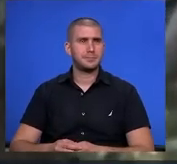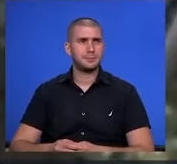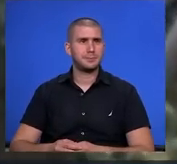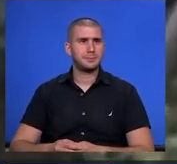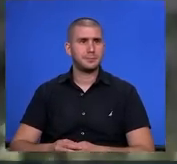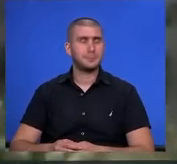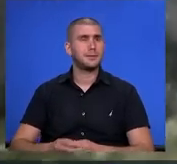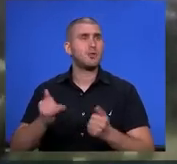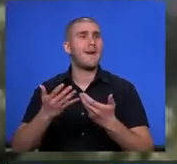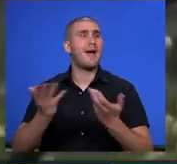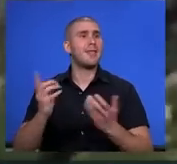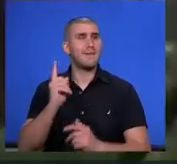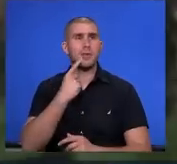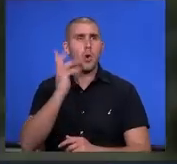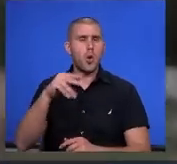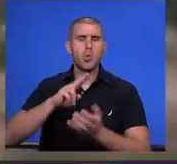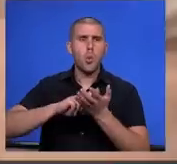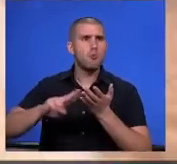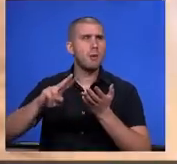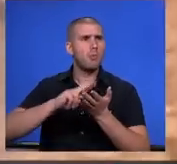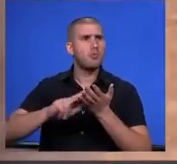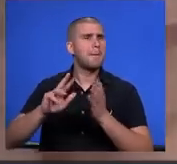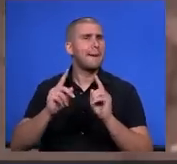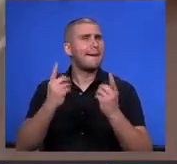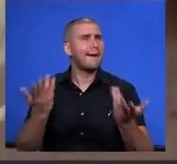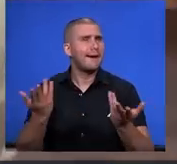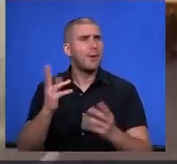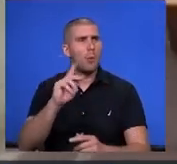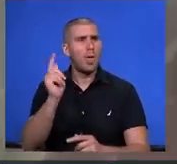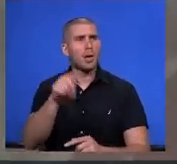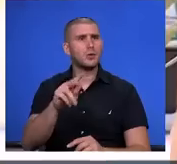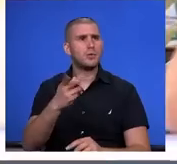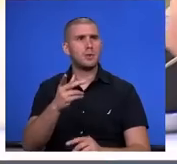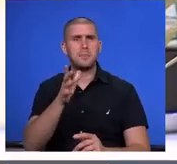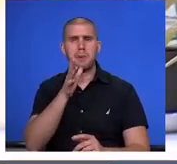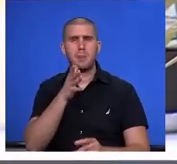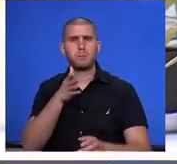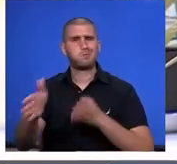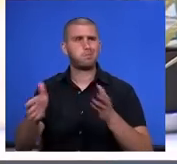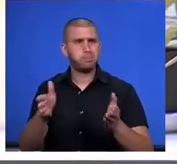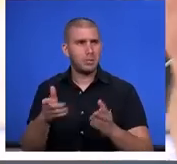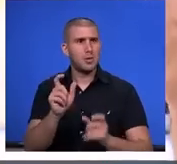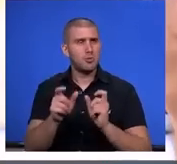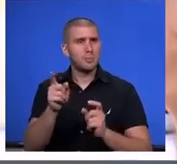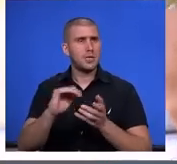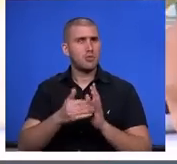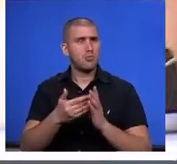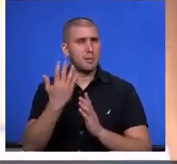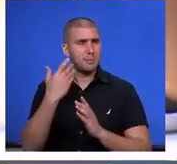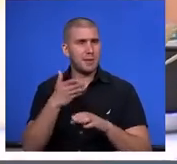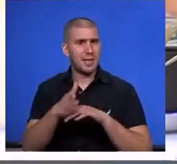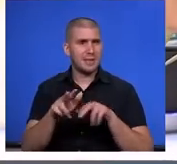עכשיו אין. אבל תגיד לי, בעוד שחתם שלושה מה יהיה, יכול להיות שתבוא לפה ויהיה מלא פרצות. אנשים היה להם אישורים להיכנס